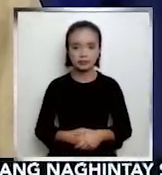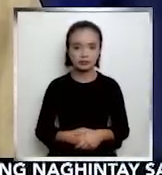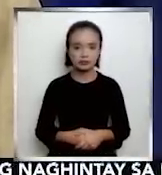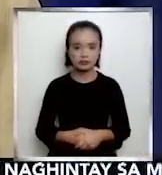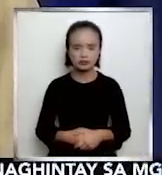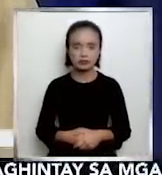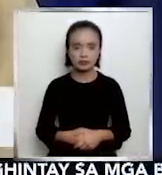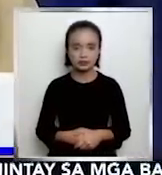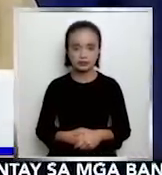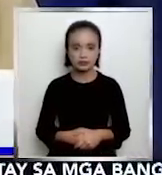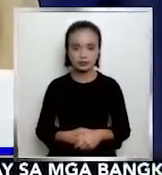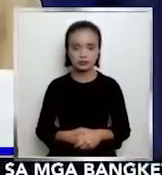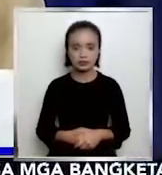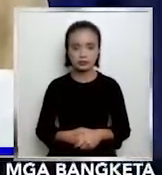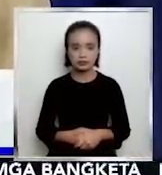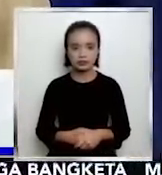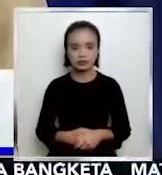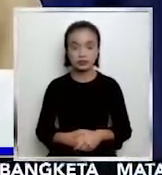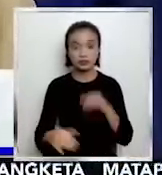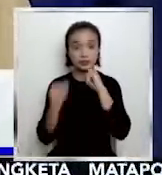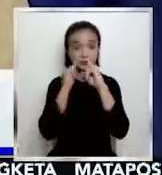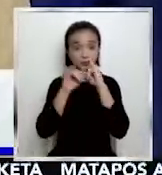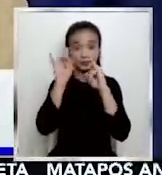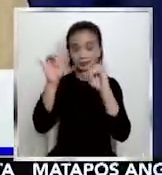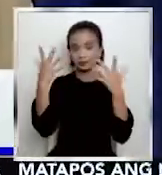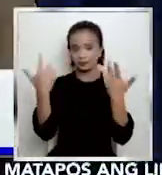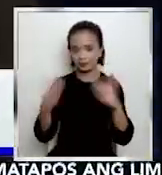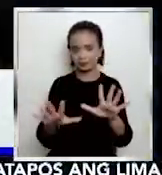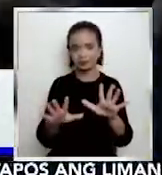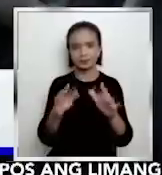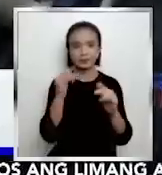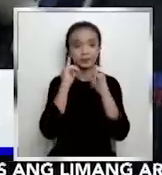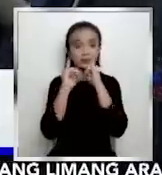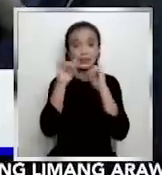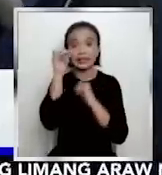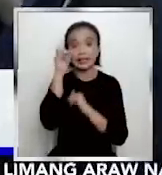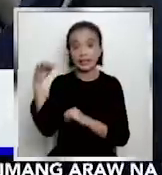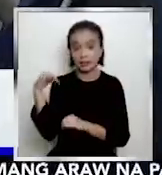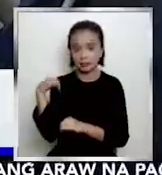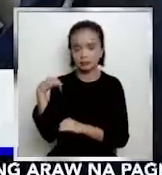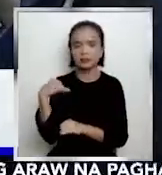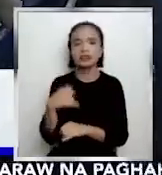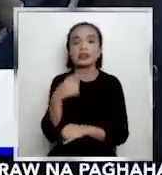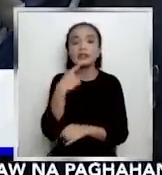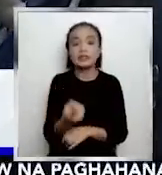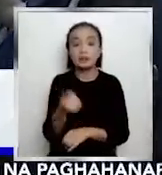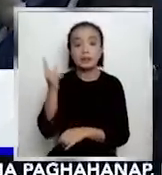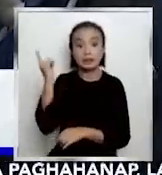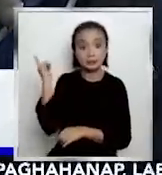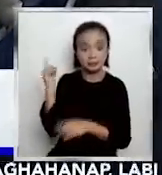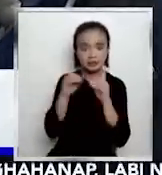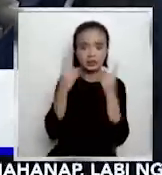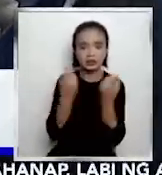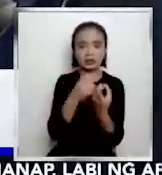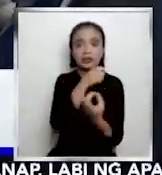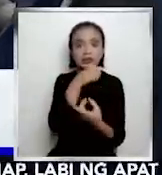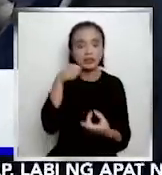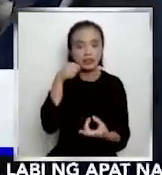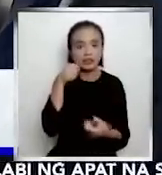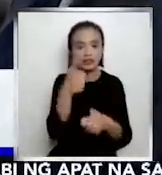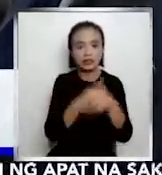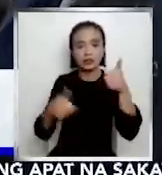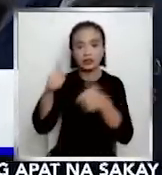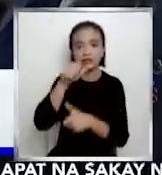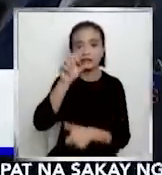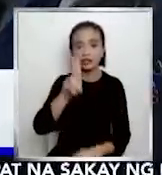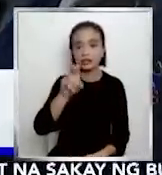Sa panayam ng media pagkatapos ng kanyang press conference kahapon, ang sabi ni Department of Agriculture Senior Undersecretary Domingo